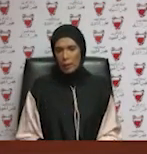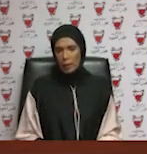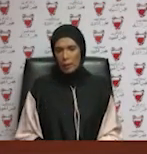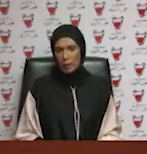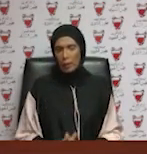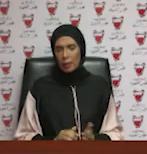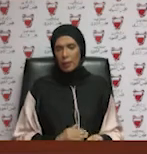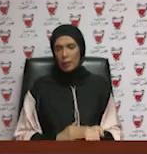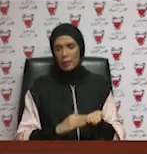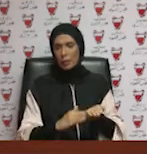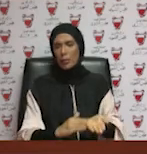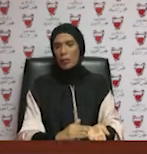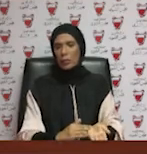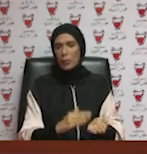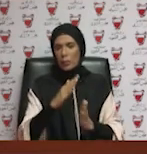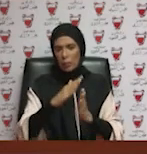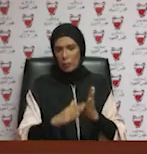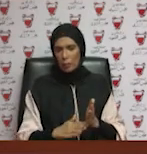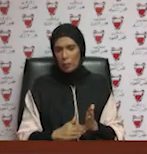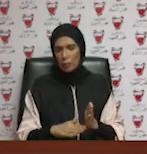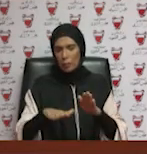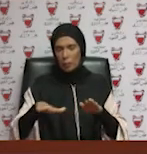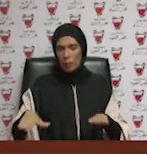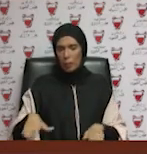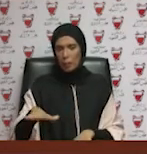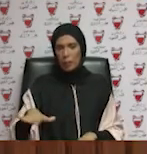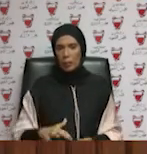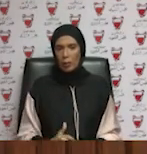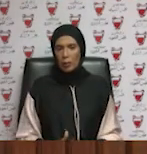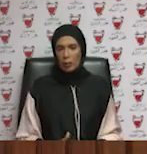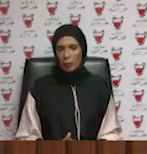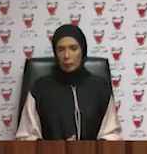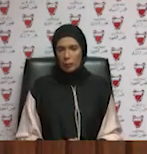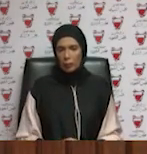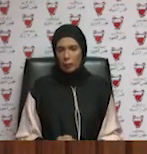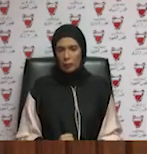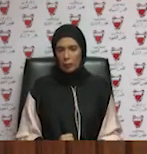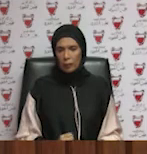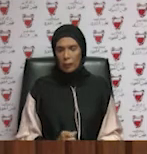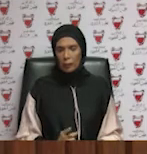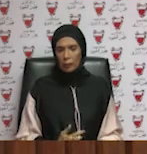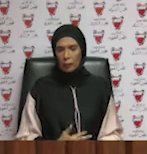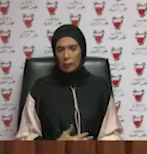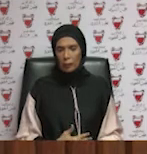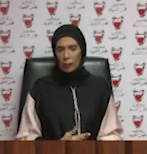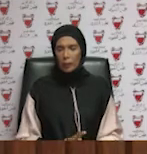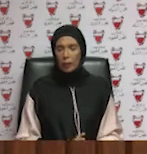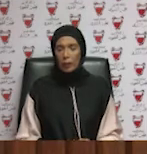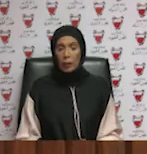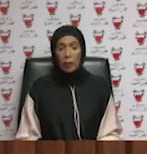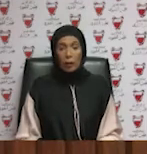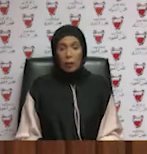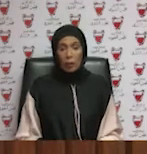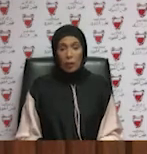وإحالة النص إلى المجلس الوطني. لا أنا ما جاوبت على سؤالي. سؤالي بأن